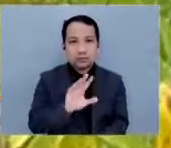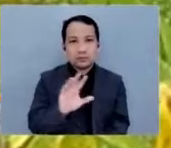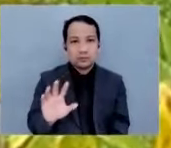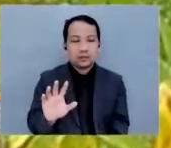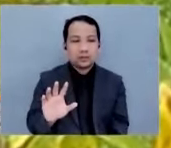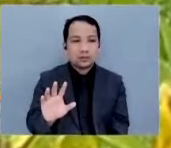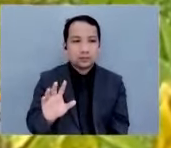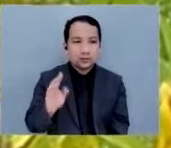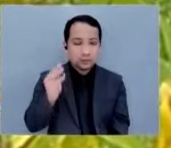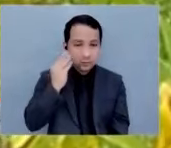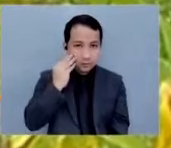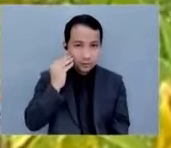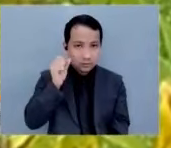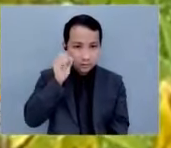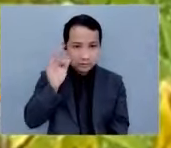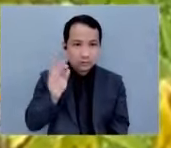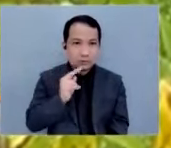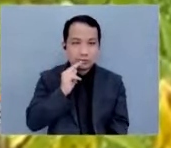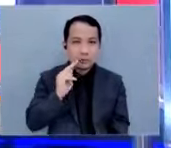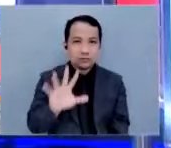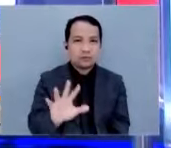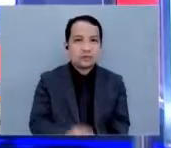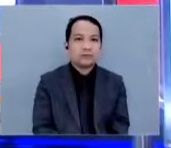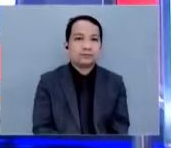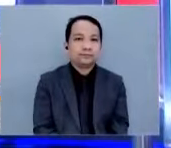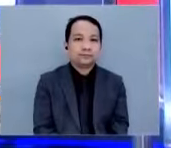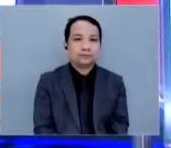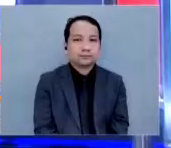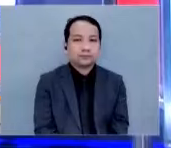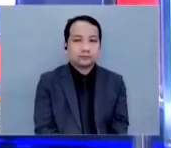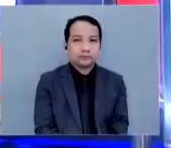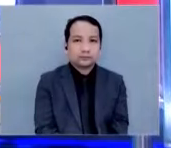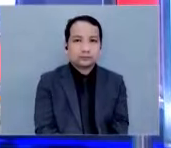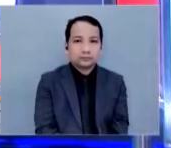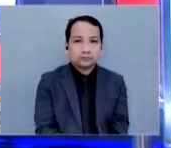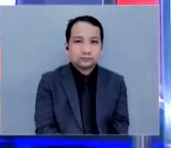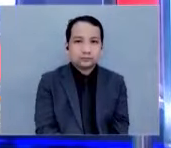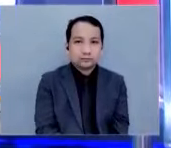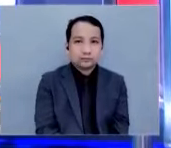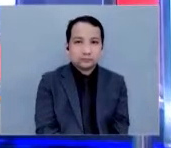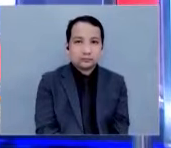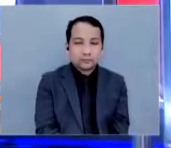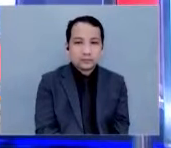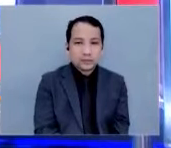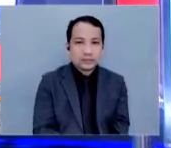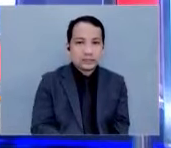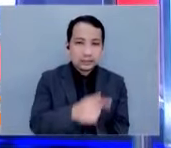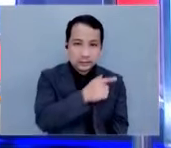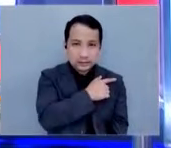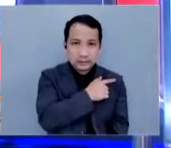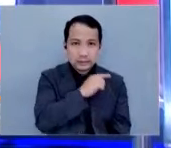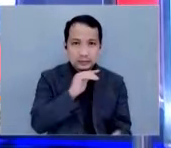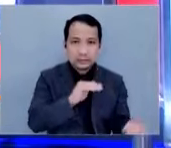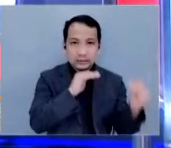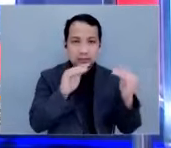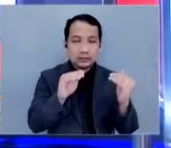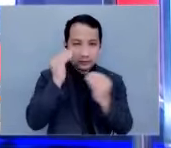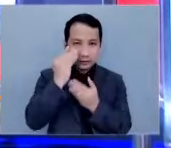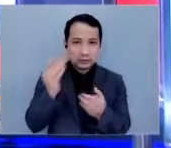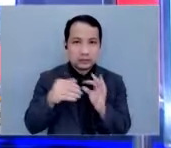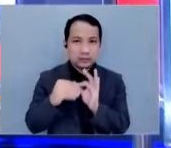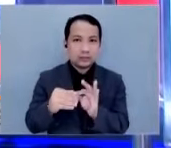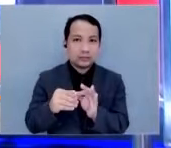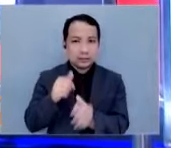Frontline, Shaila Francisco, News 5. Naudlot ang promotion ng isang general nang dahil sa mga binulgar ng kanyang misis,